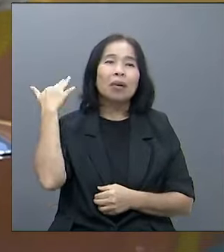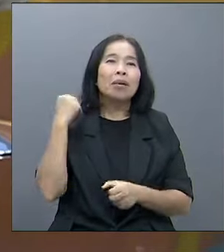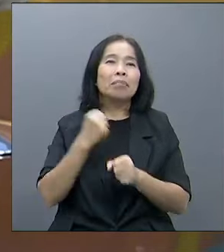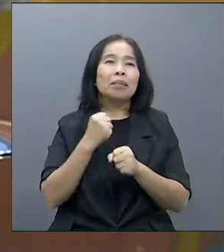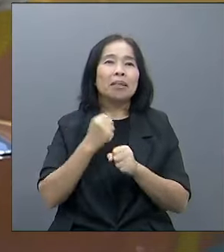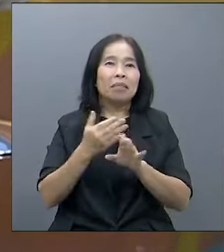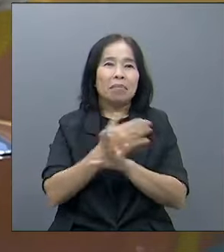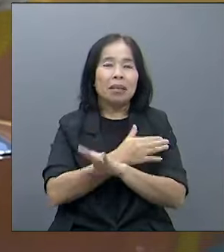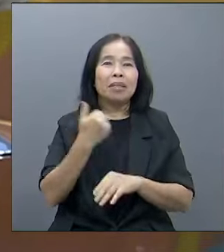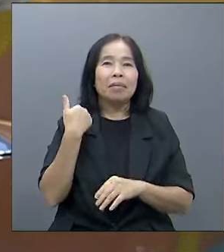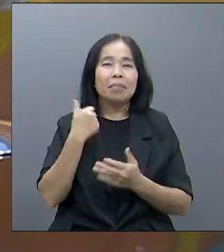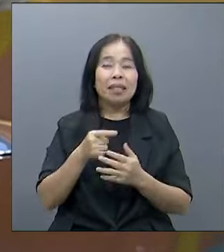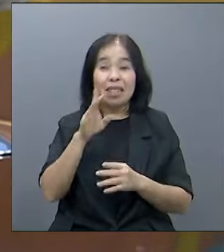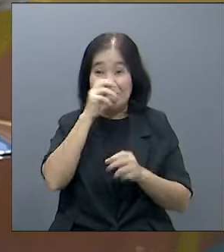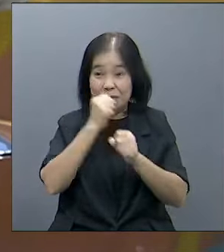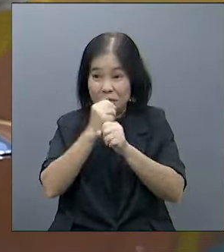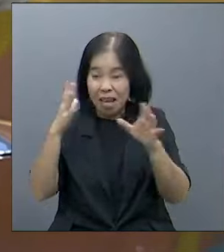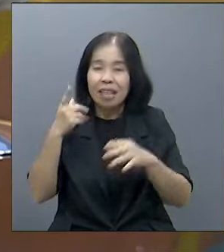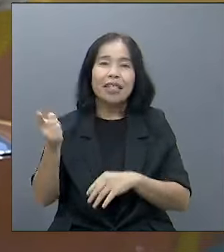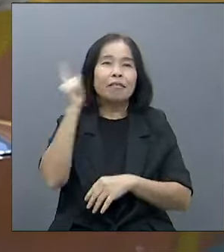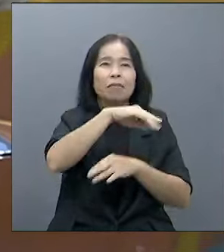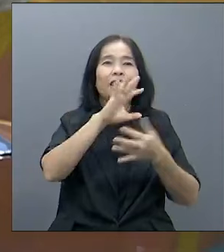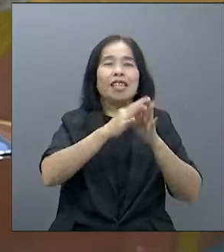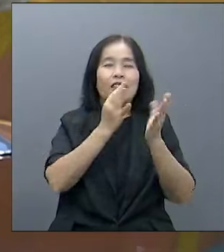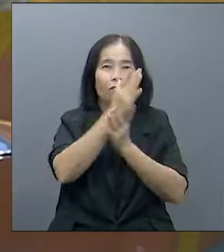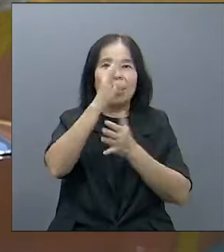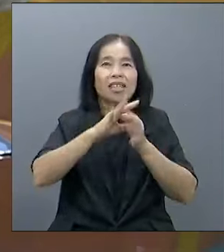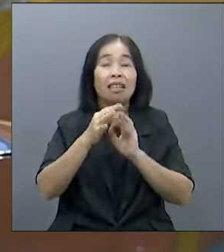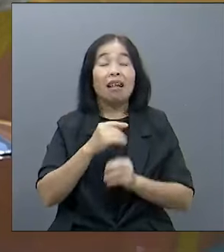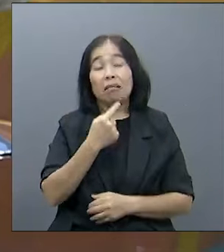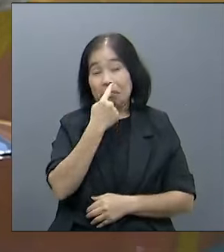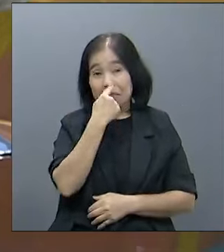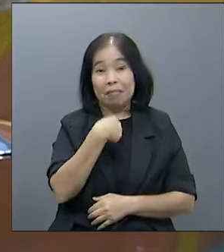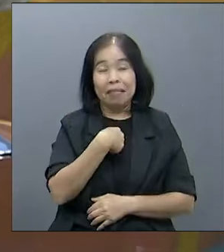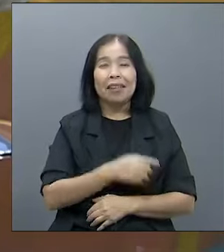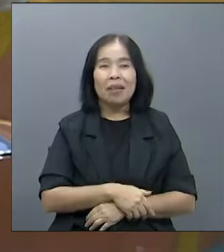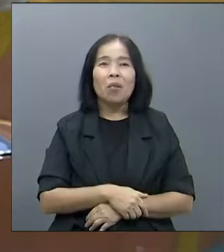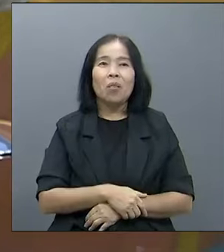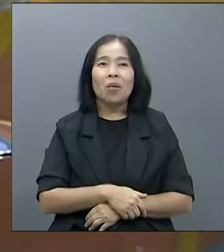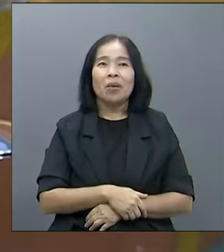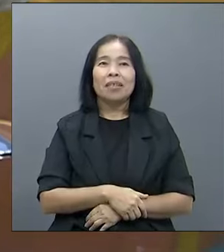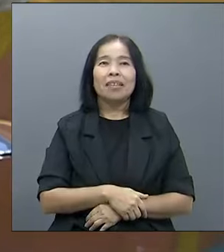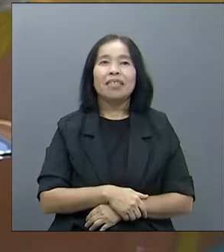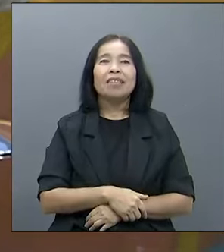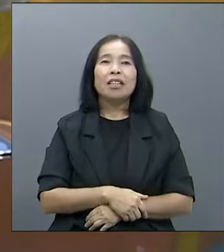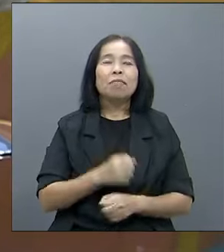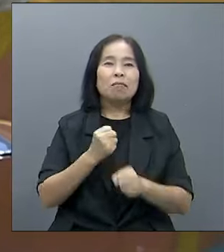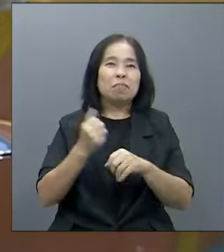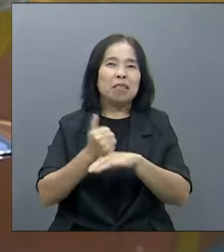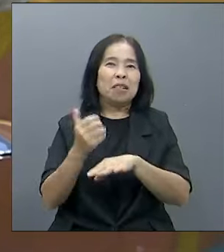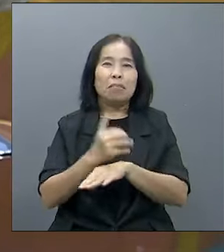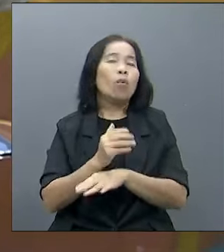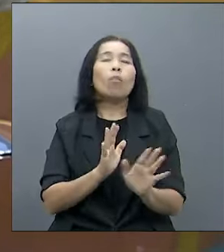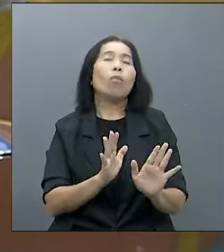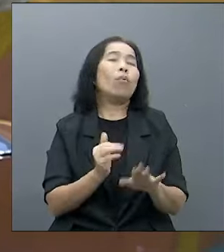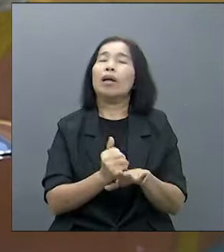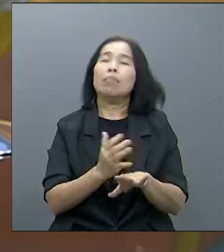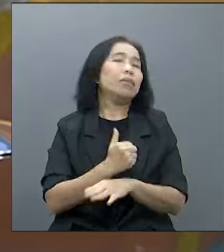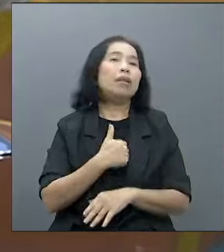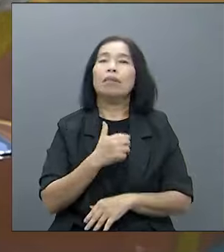านี้เน ี่ ยจะให้ไปอยู่การท่องเที่ยวและกีฬา หรอ เป็นแบบเป็นคุณลงเป็นแบบ หรอ นักการเมืองดิ โอ้ยอย่า